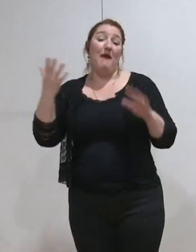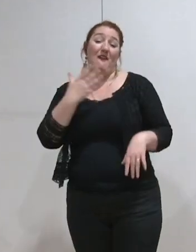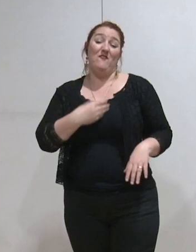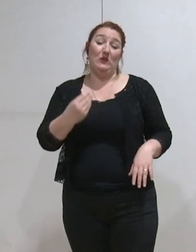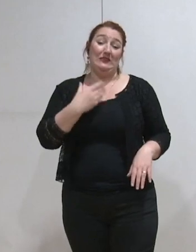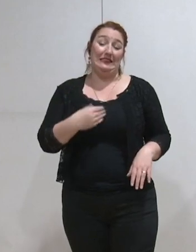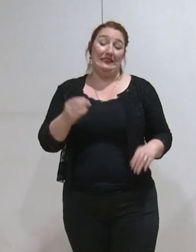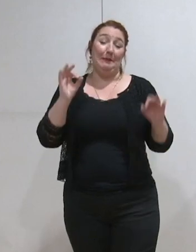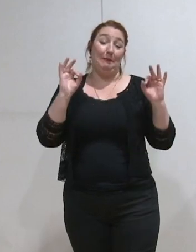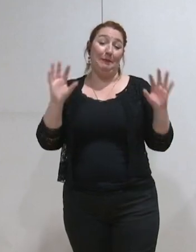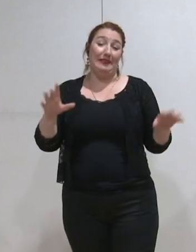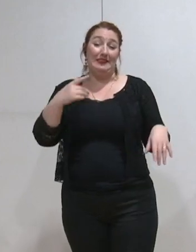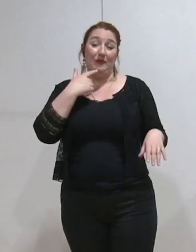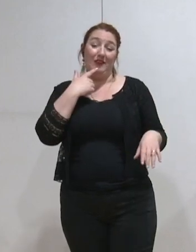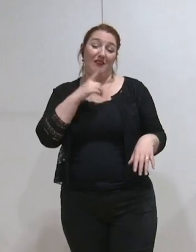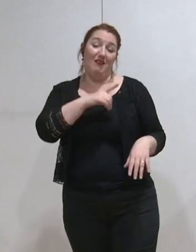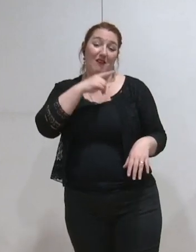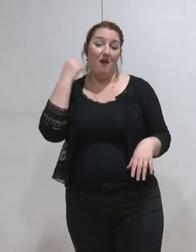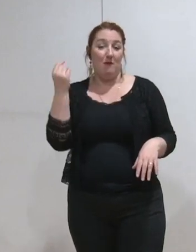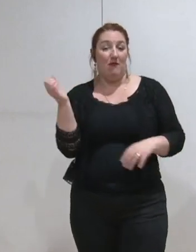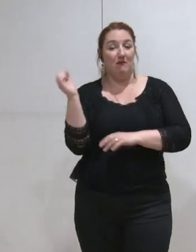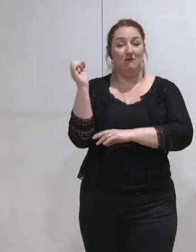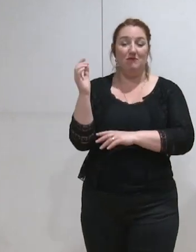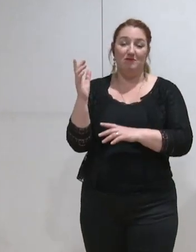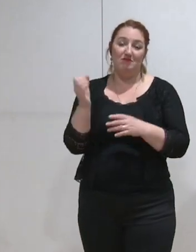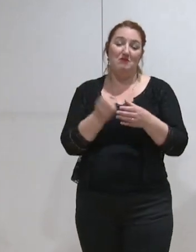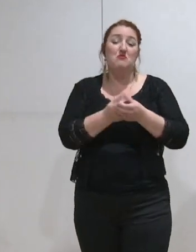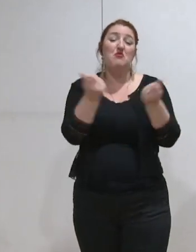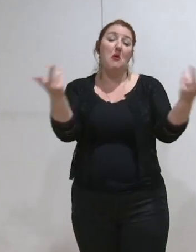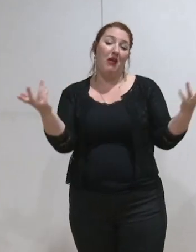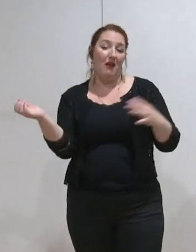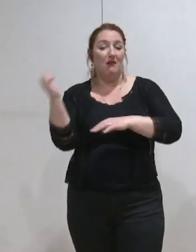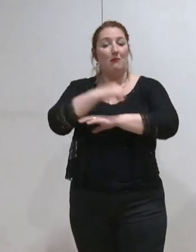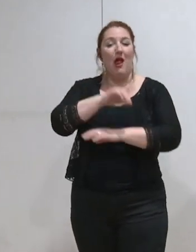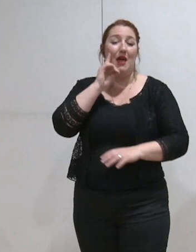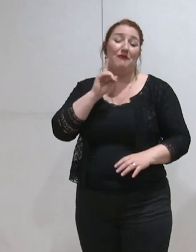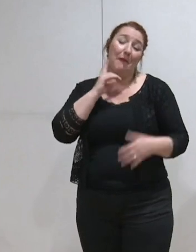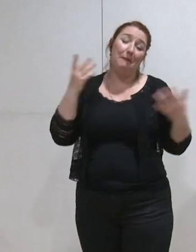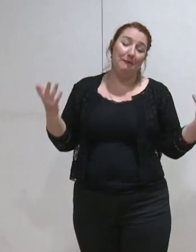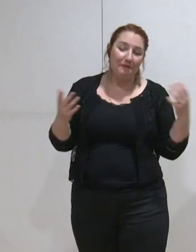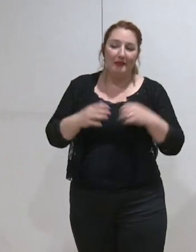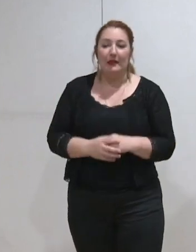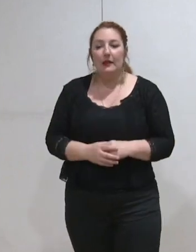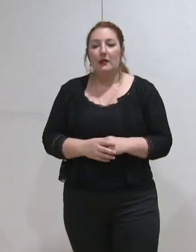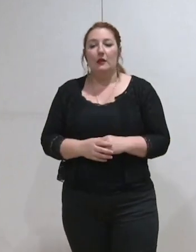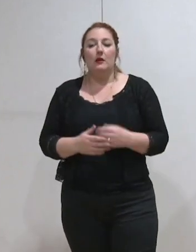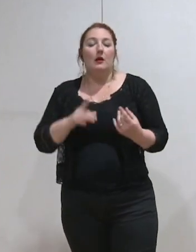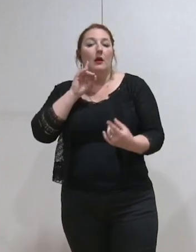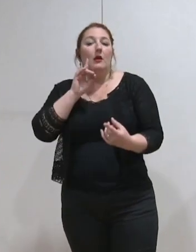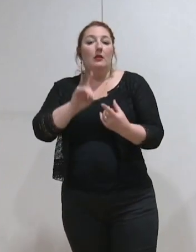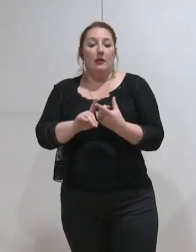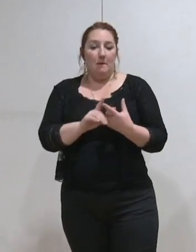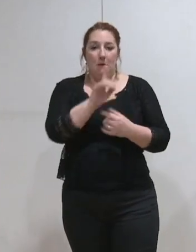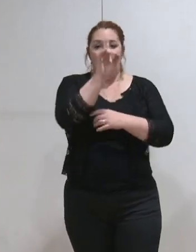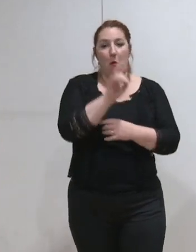alors sur ce cette délibération bien s nous sommes favorables au transfert du service public de l'eau à la